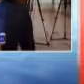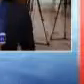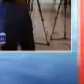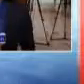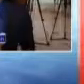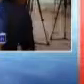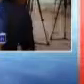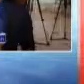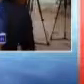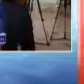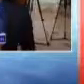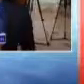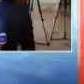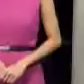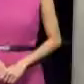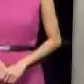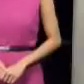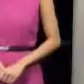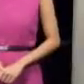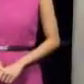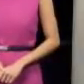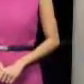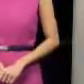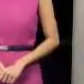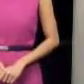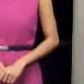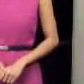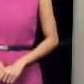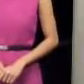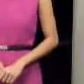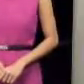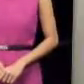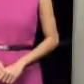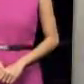รายงานสดมาจากทางผ่านทางดีแท็ก 3G ค่ะ และในระหว่างที่มีการแถลง